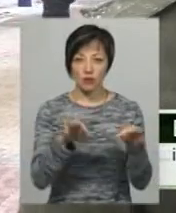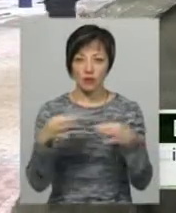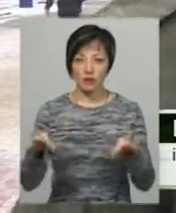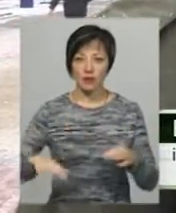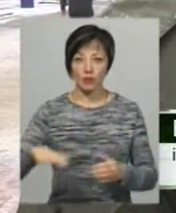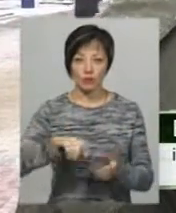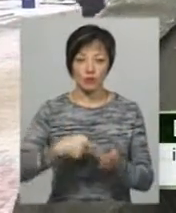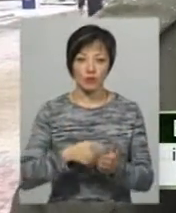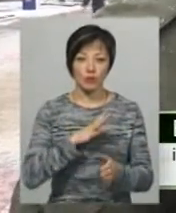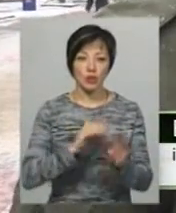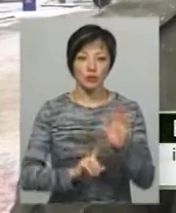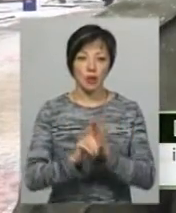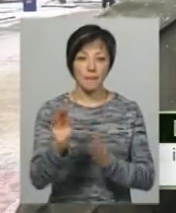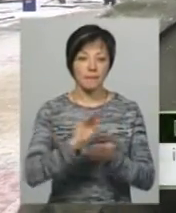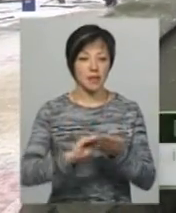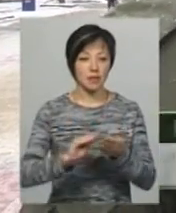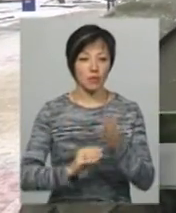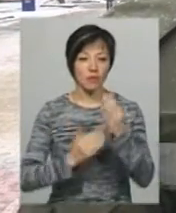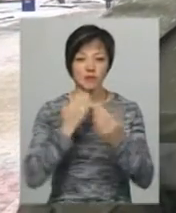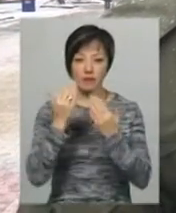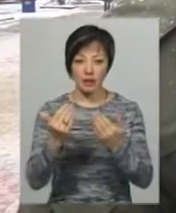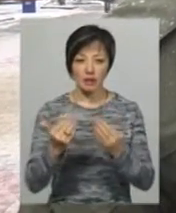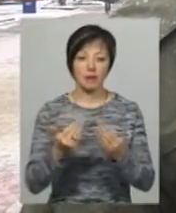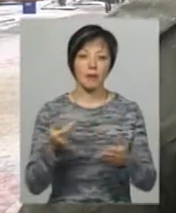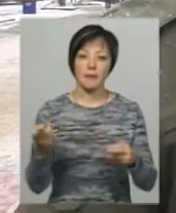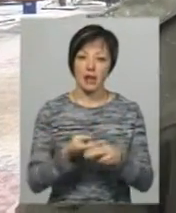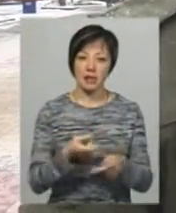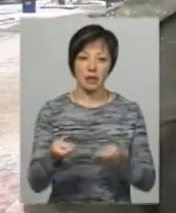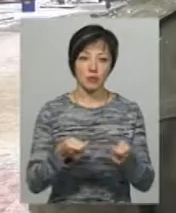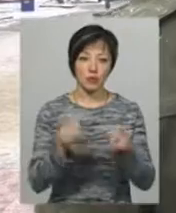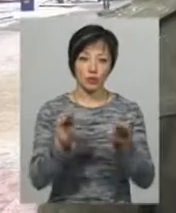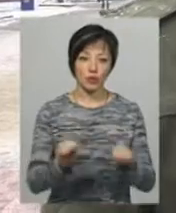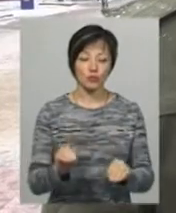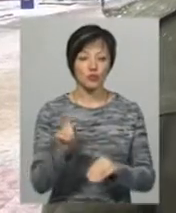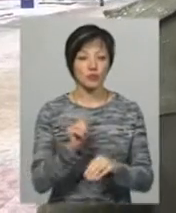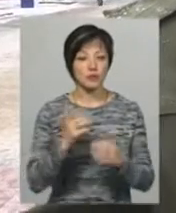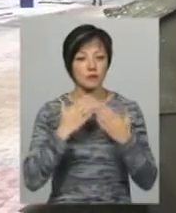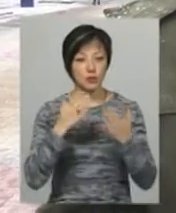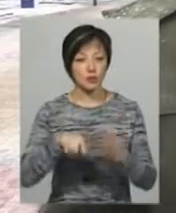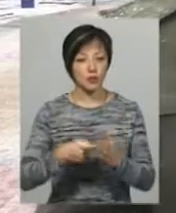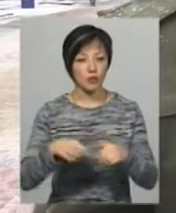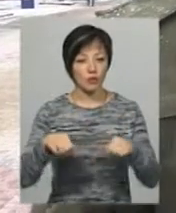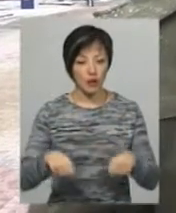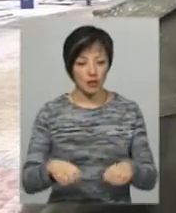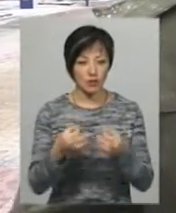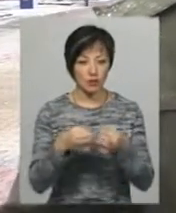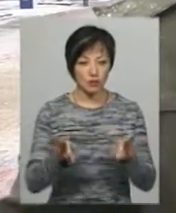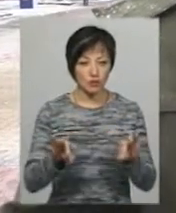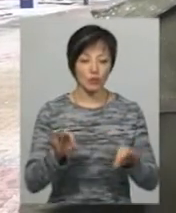міста. Були спочатку письмові звернення до людини без адмінпротоколів, щоб вона звернулася до міської влади